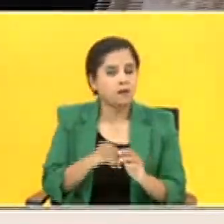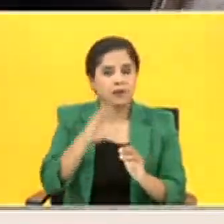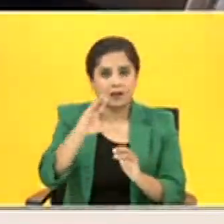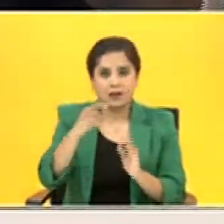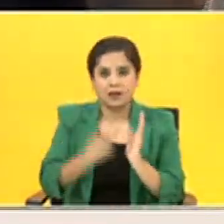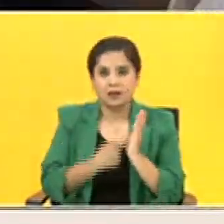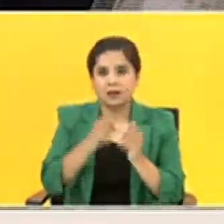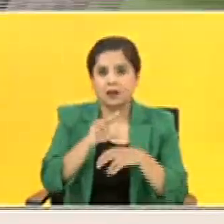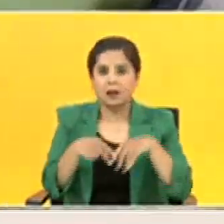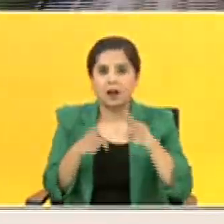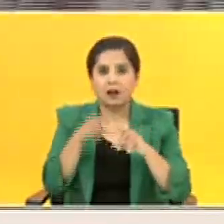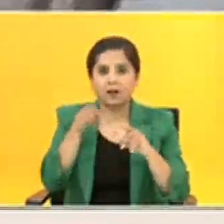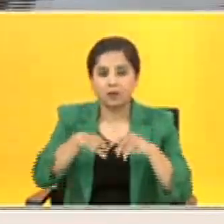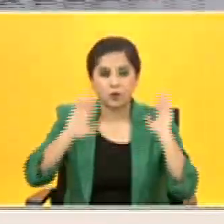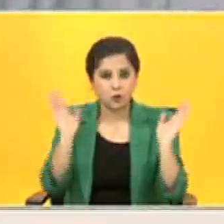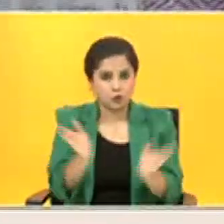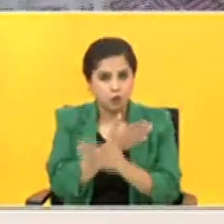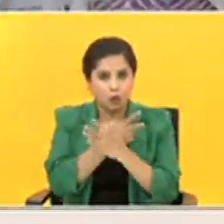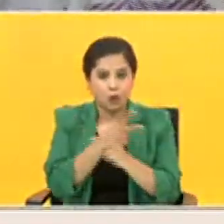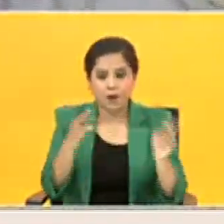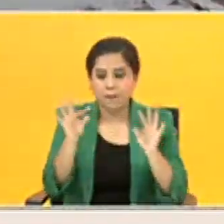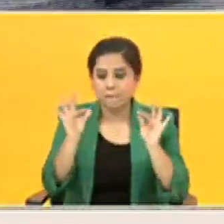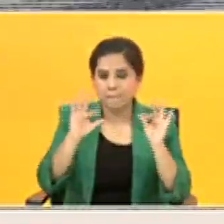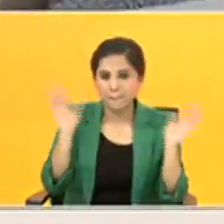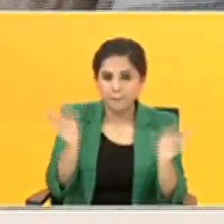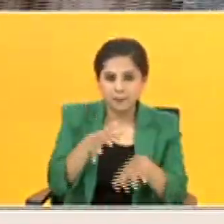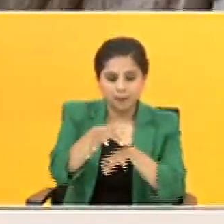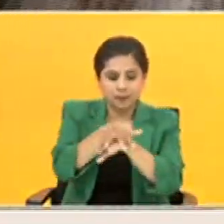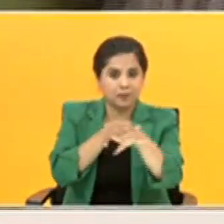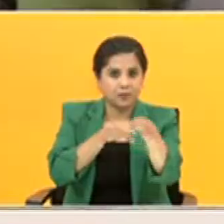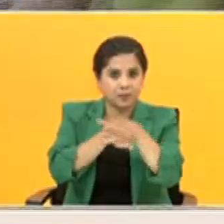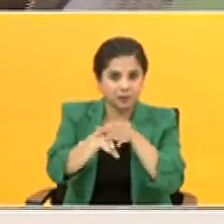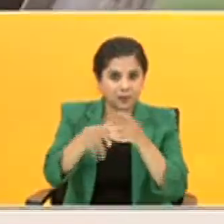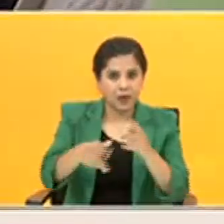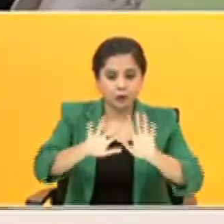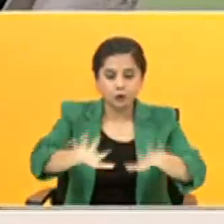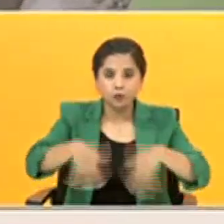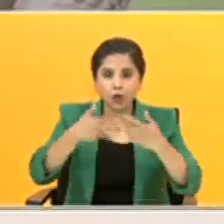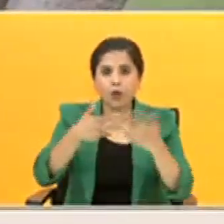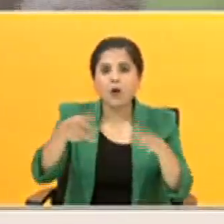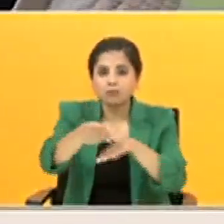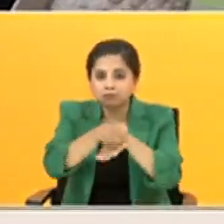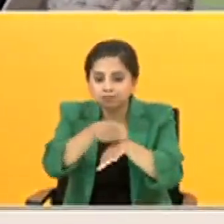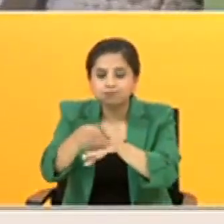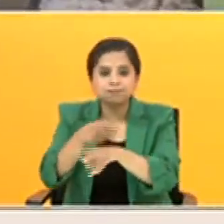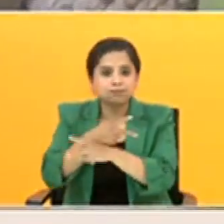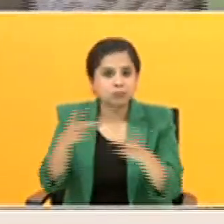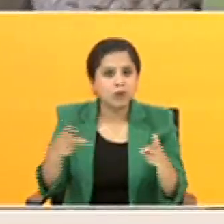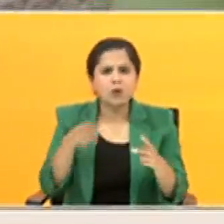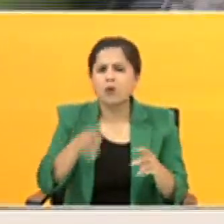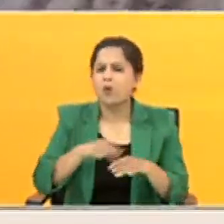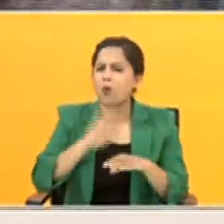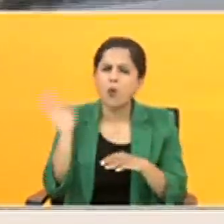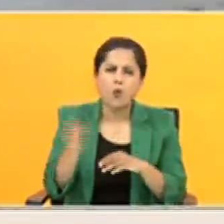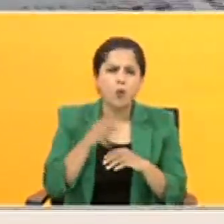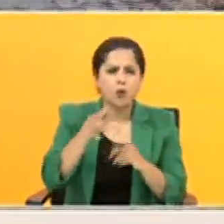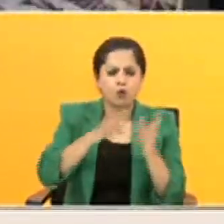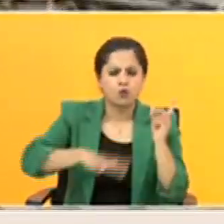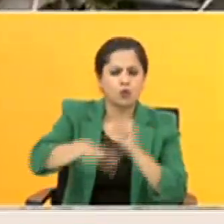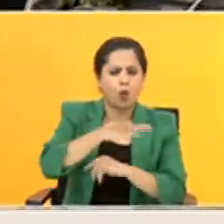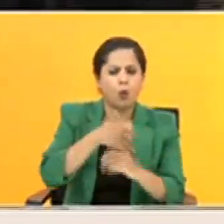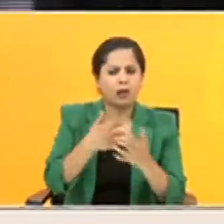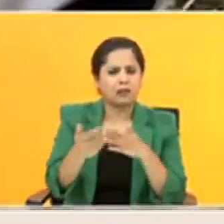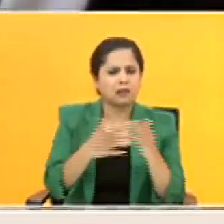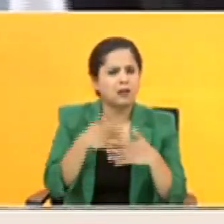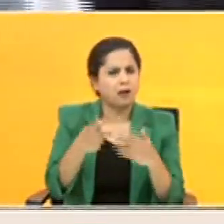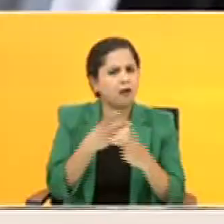के शॉल, स्टॉल, दस्ताने, मोजे सब लोकल हैंडलूम से बने होते